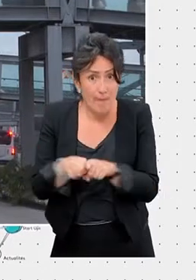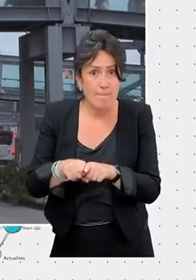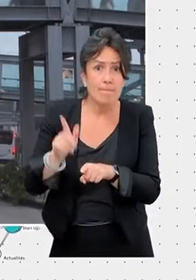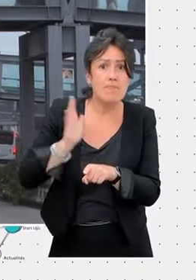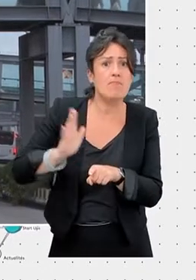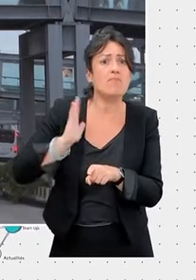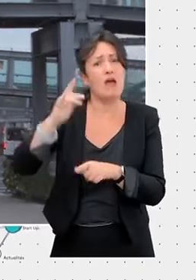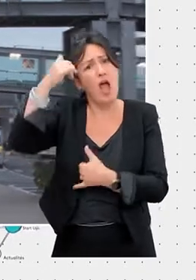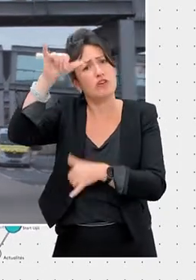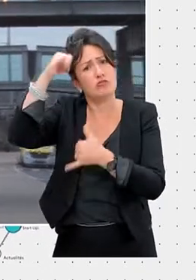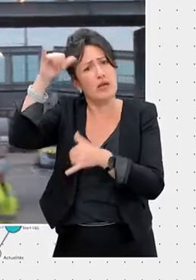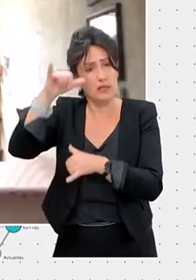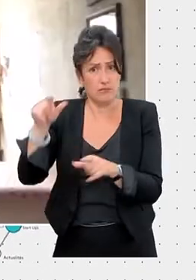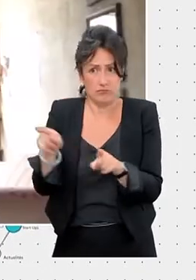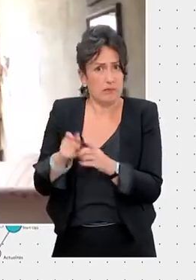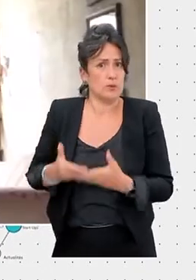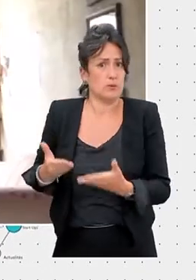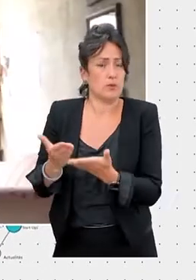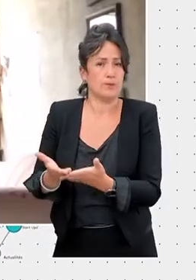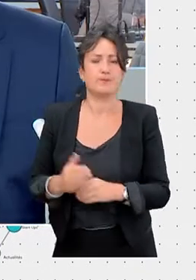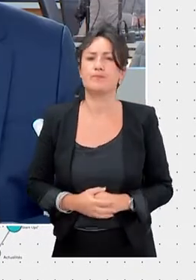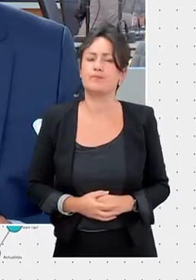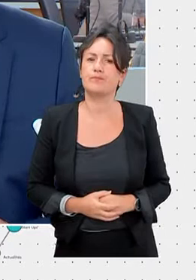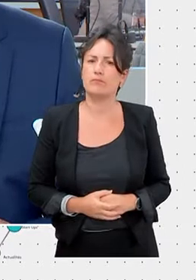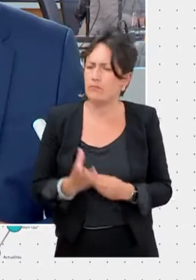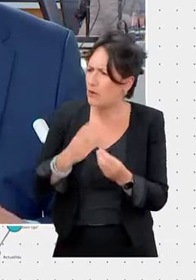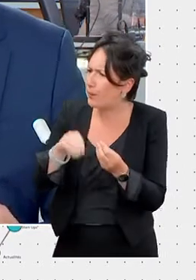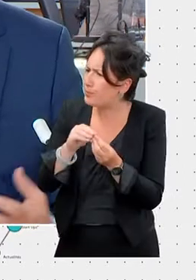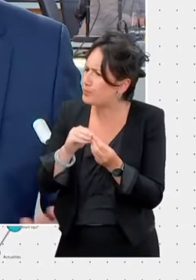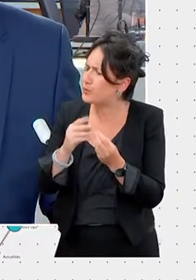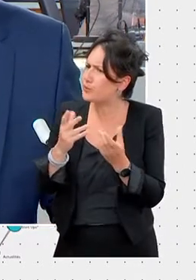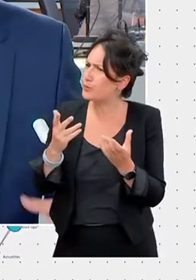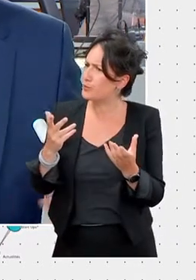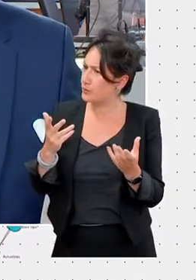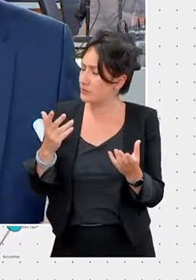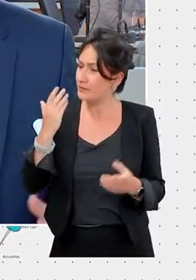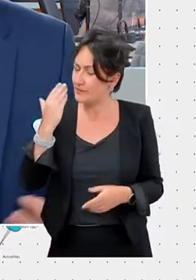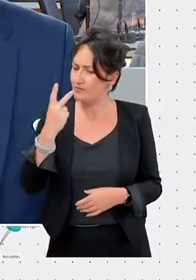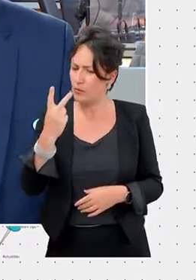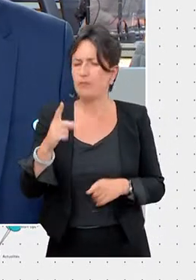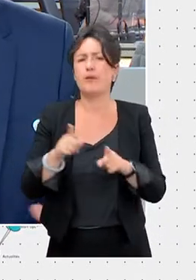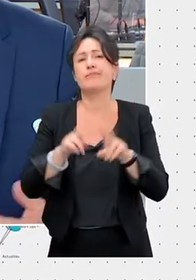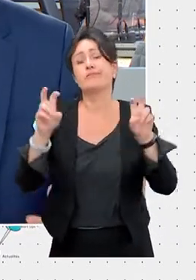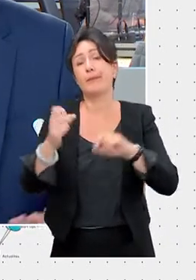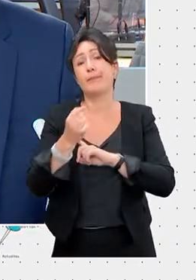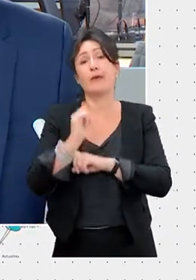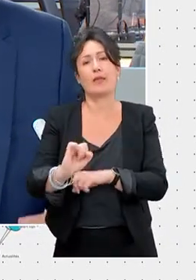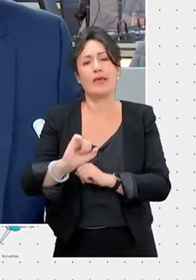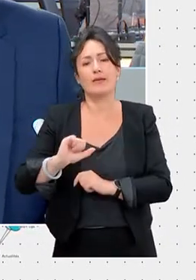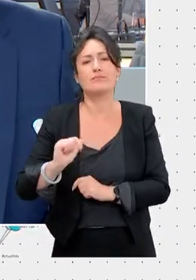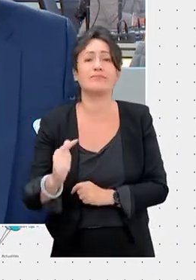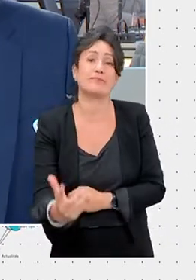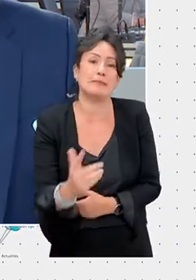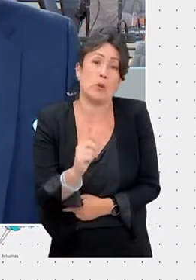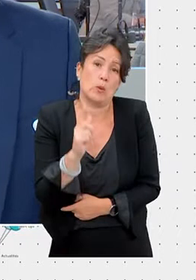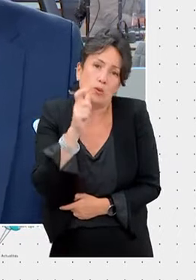en Algérie. D'autant que, Nathalie Goulet, si on regarde les ordres de priorité, car il en faut forcément dans ce type